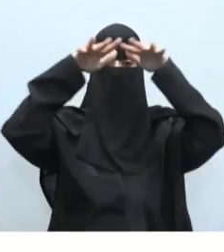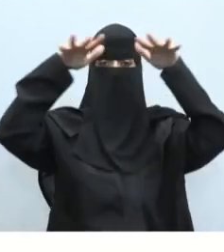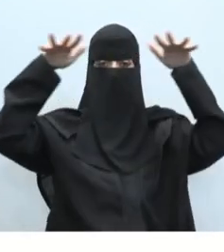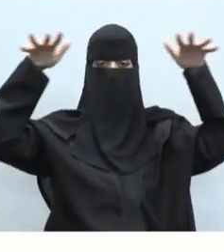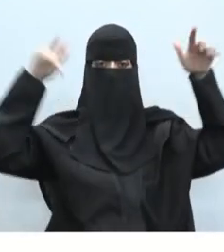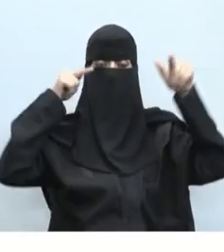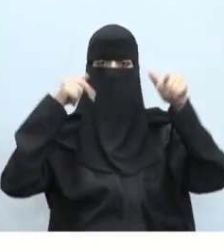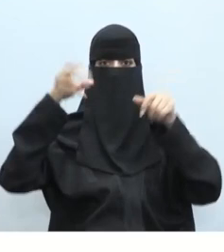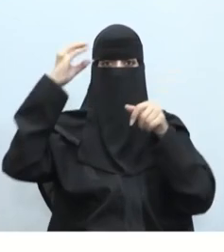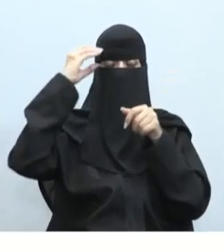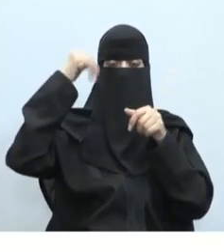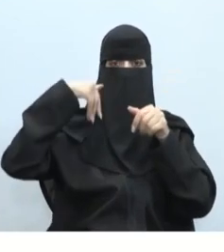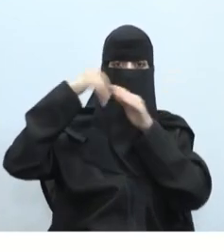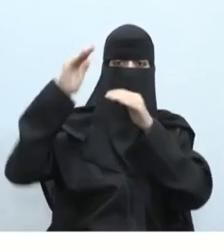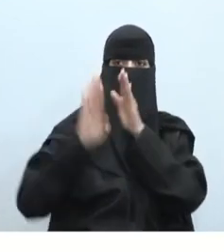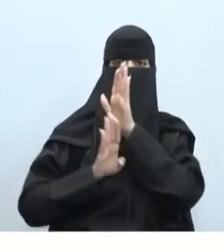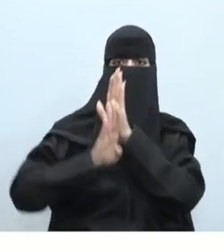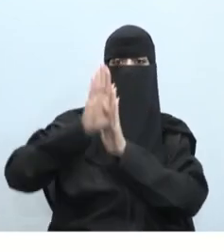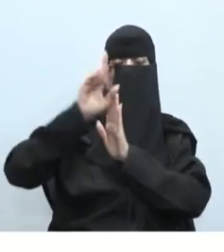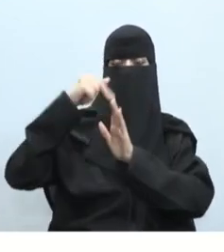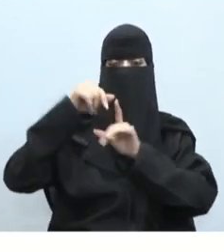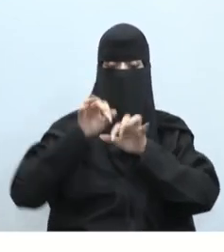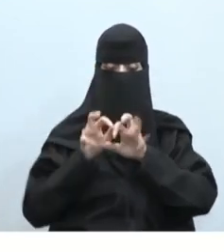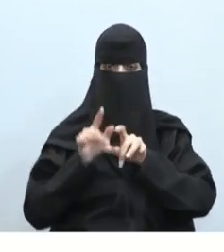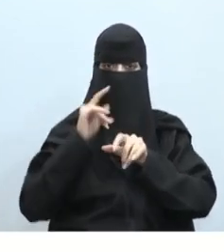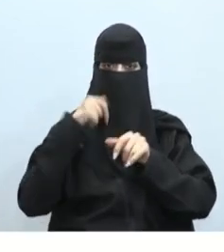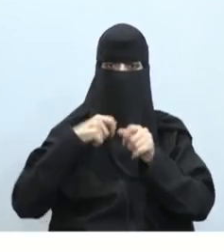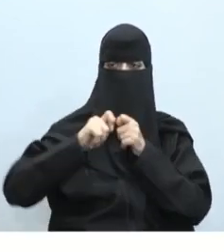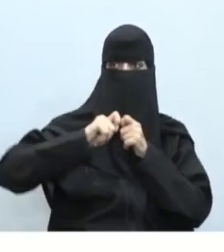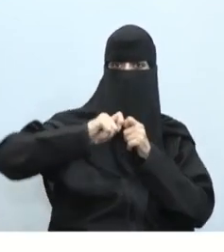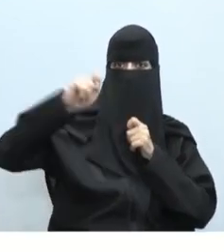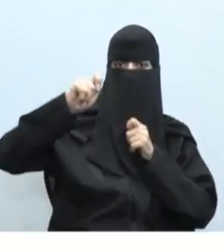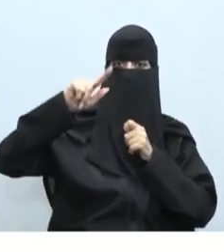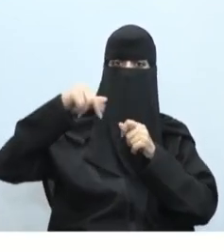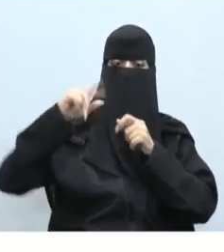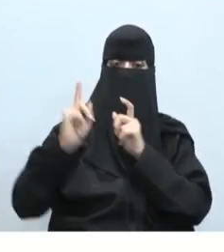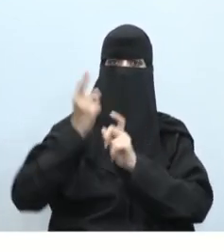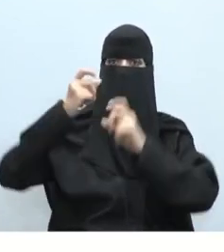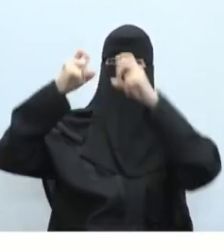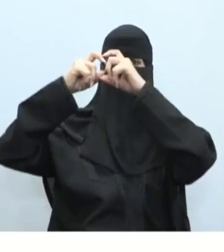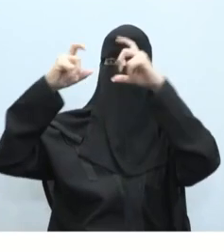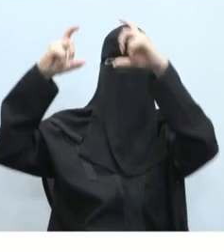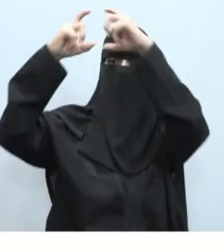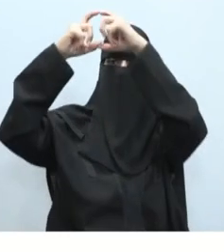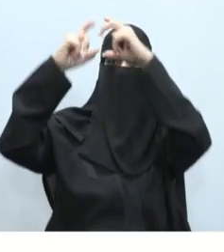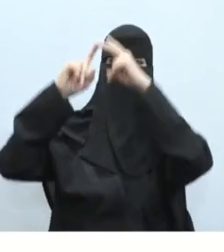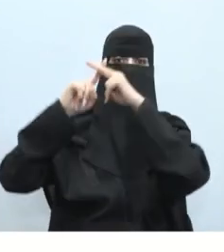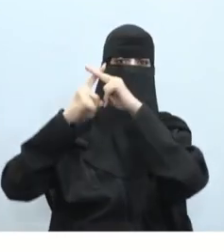الفضاء والتقدم التكنولوجي فقامت باطلاق هذا القمر الصناعي